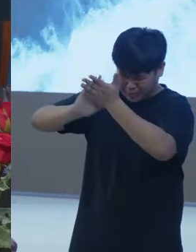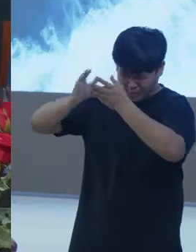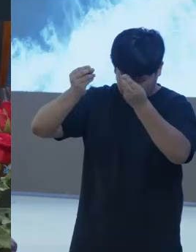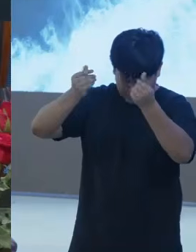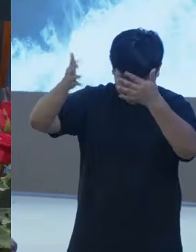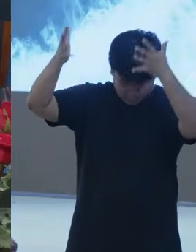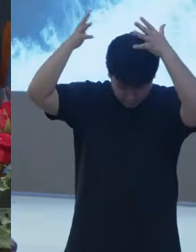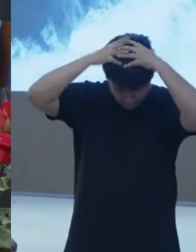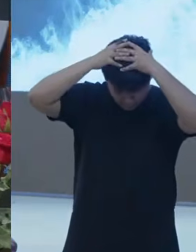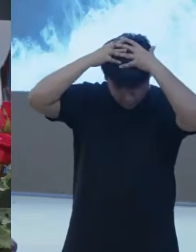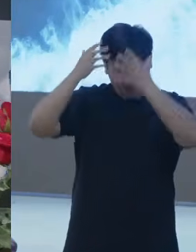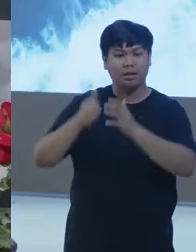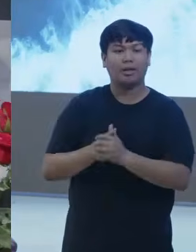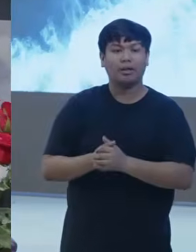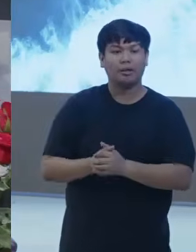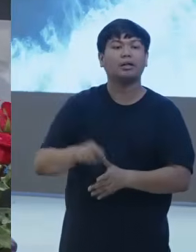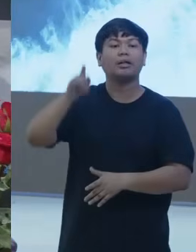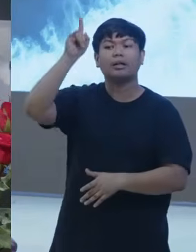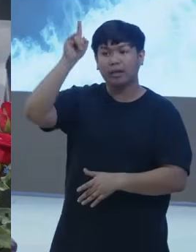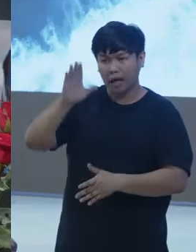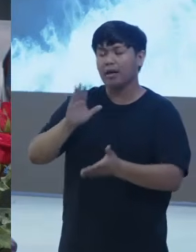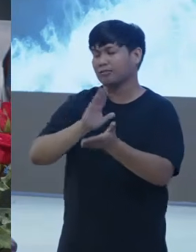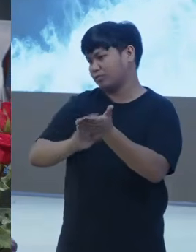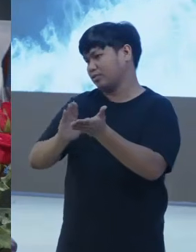Diyos, siya ay nagpatawad.